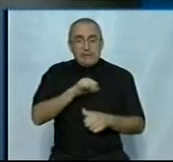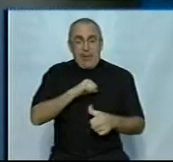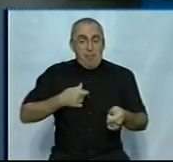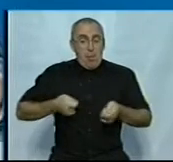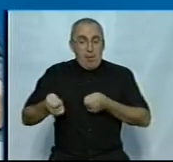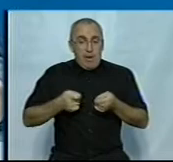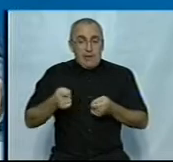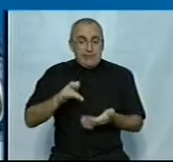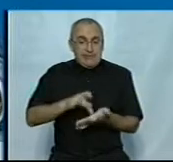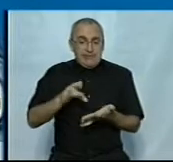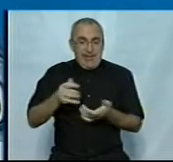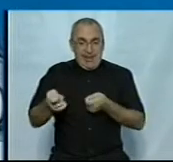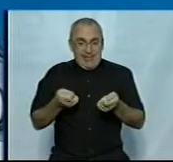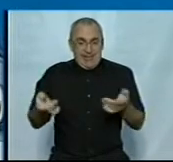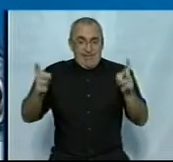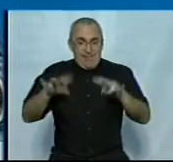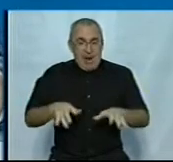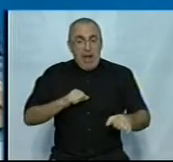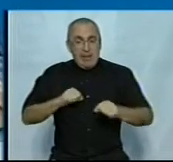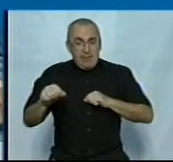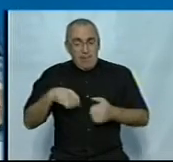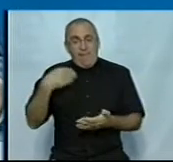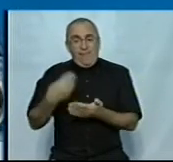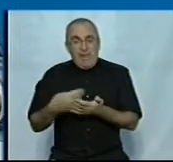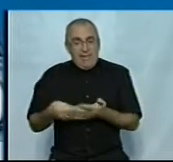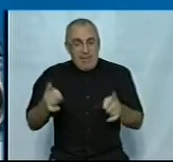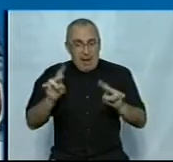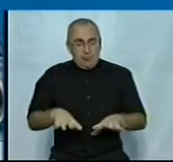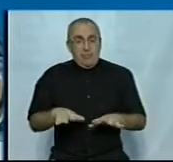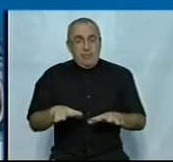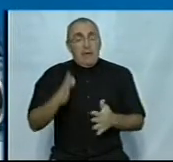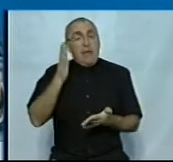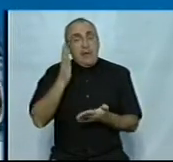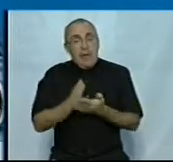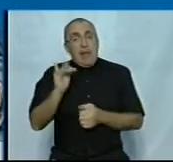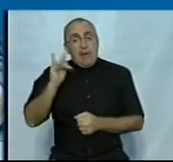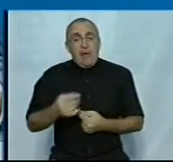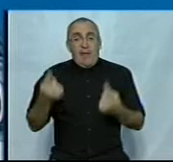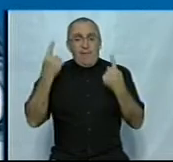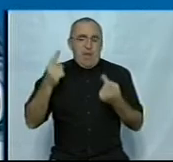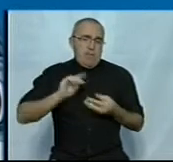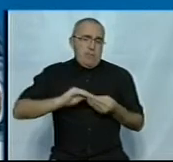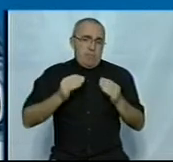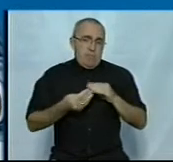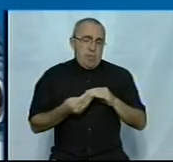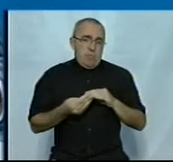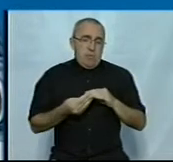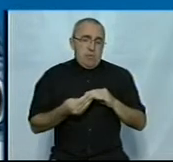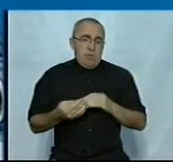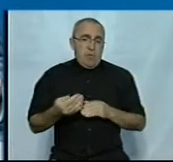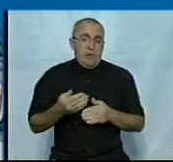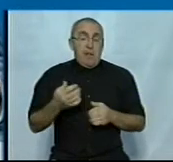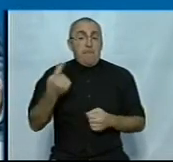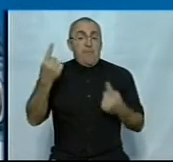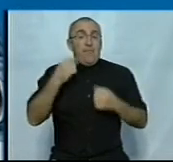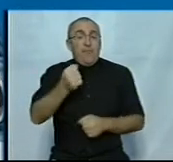самоврядування, децентралізація, і адміністративна, і фінансова, але є і великі проблеми. І ці проблеми, на